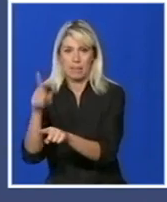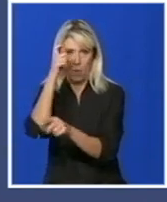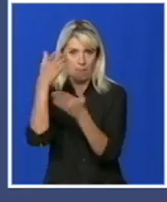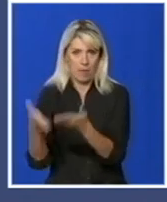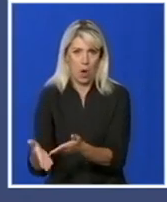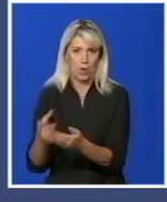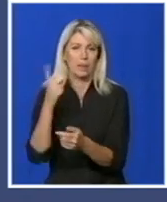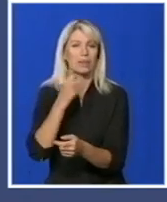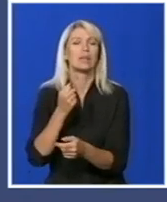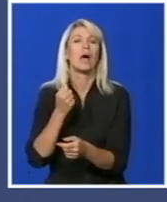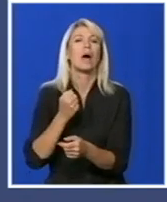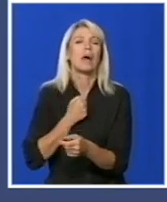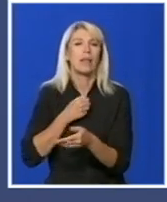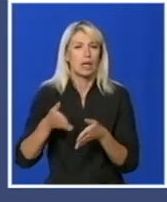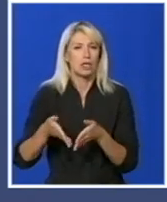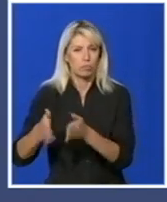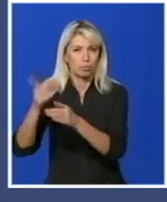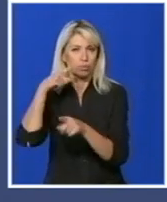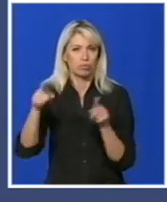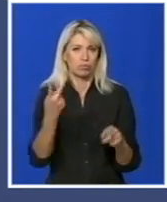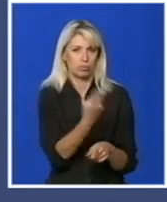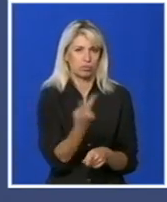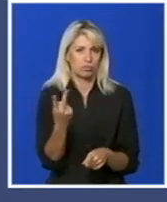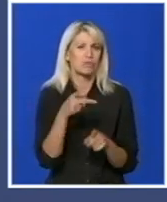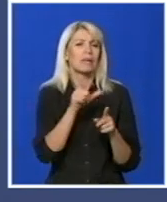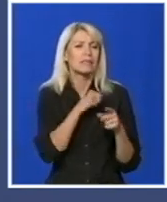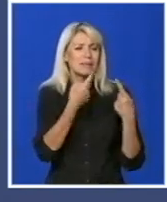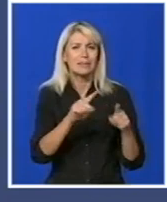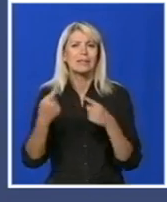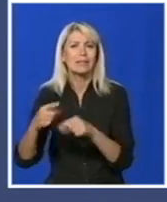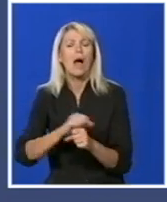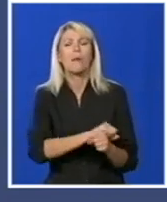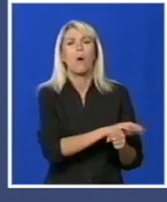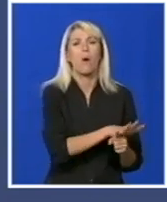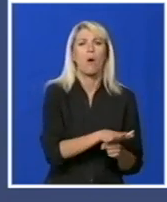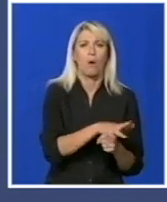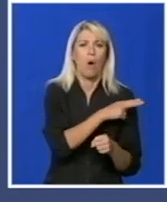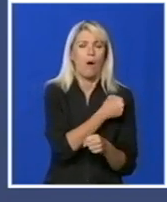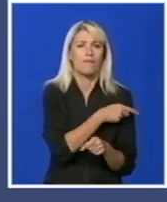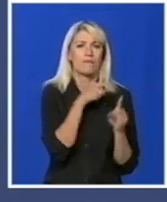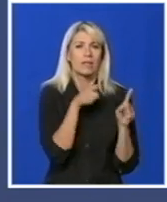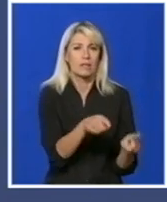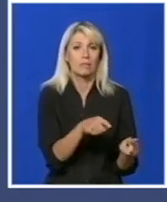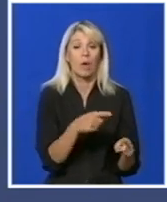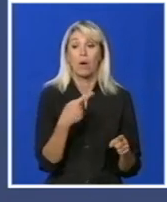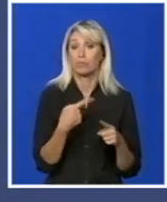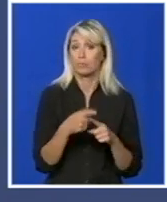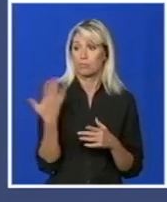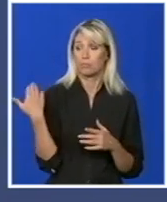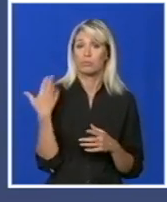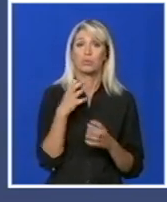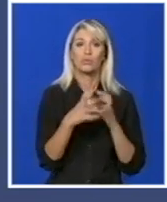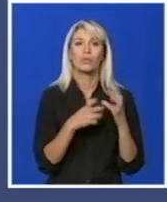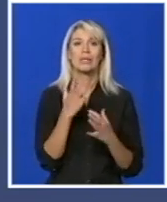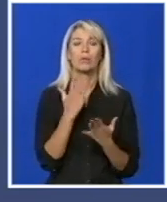u Batajničkom drumu, i oni će sigurno, zbog toga smo već u sredu smo imali sastanak